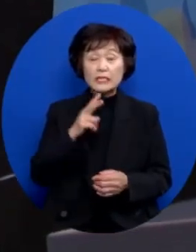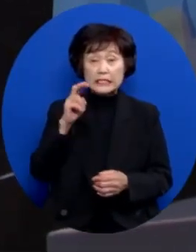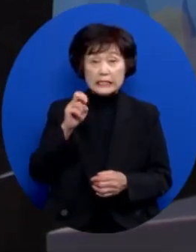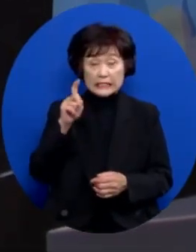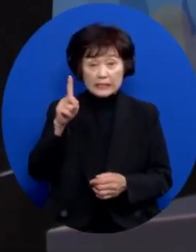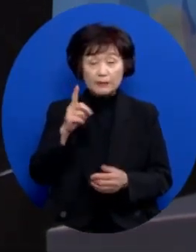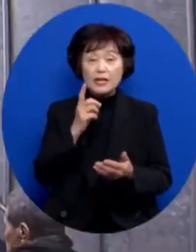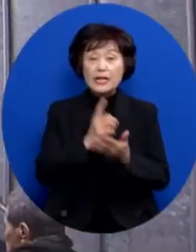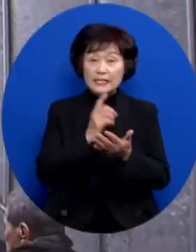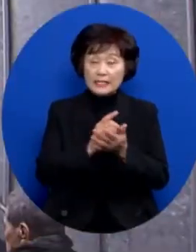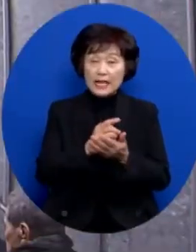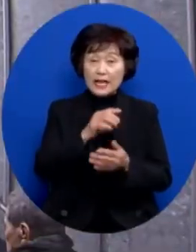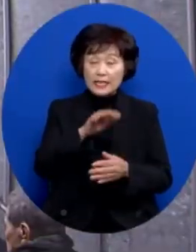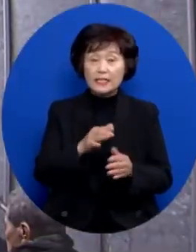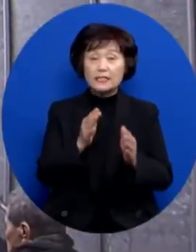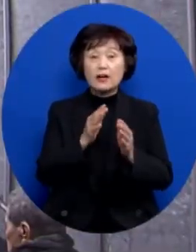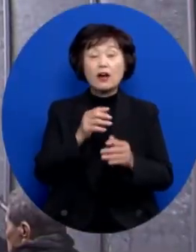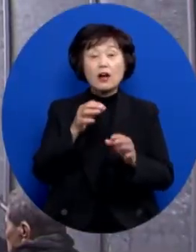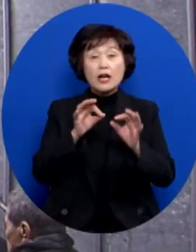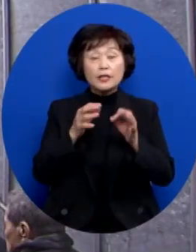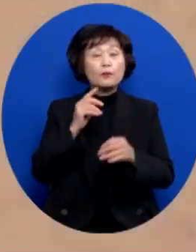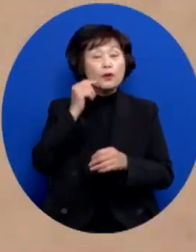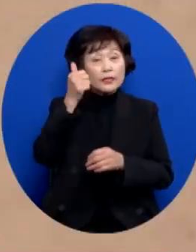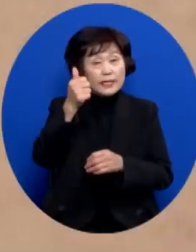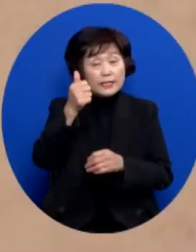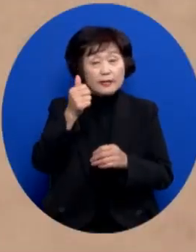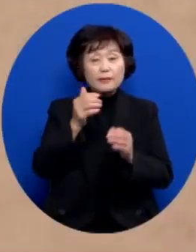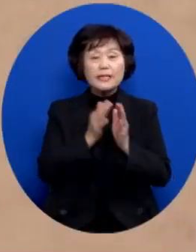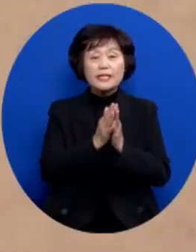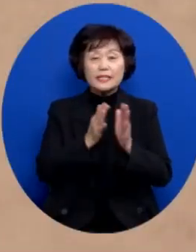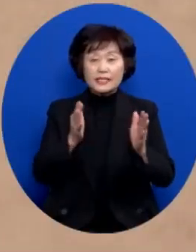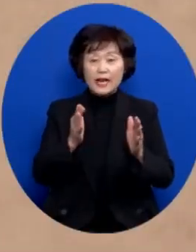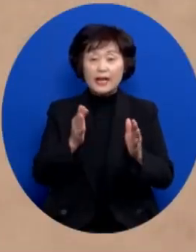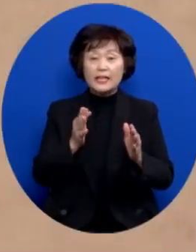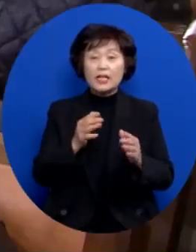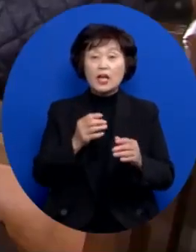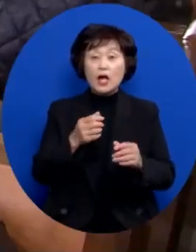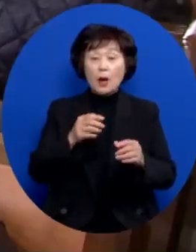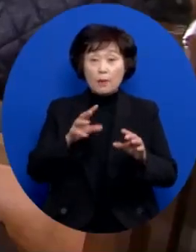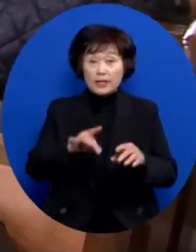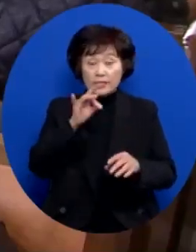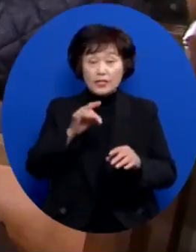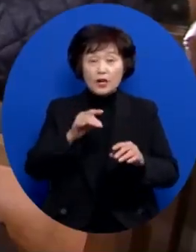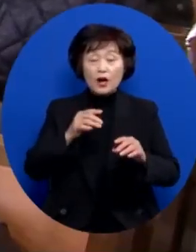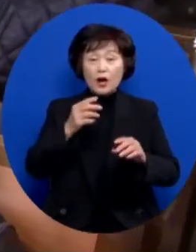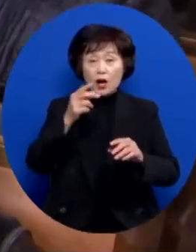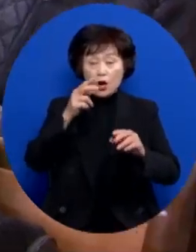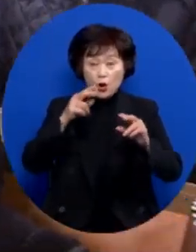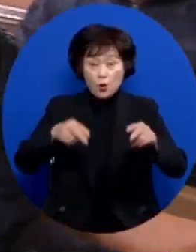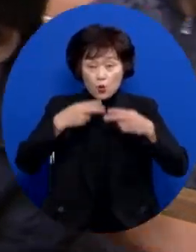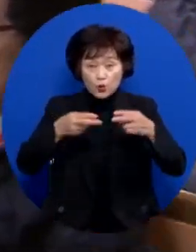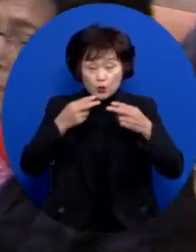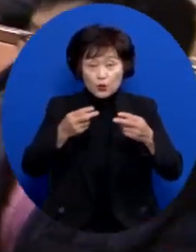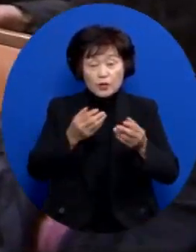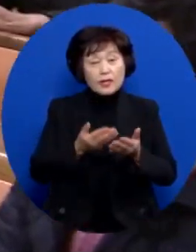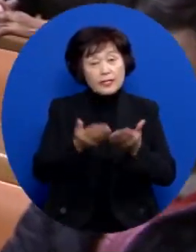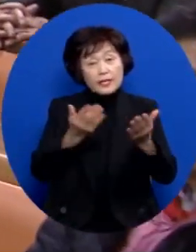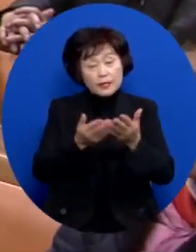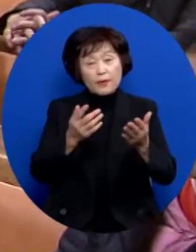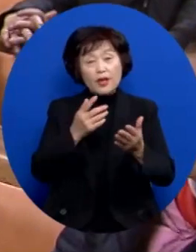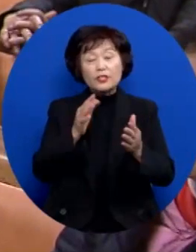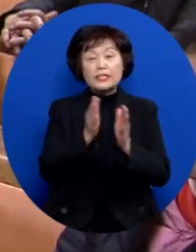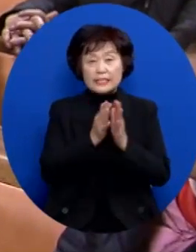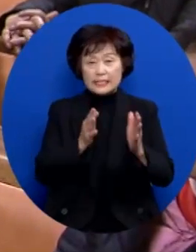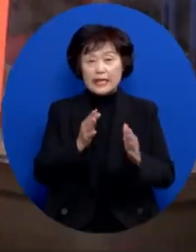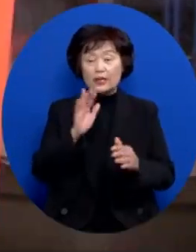2011년 천안 동부역에서 김경애 목사가 노숙인들을 위해 국수를 대접하며 시작한 노숙인 사역. 이후